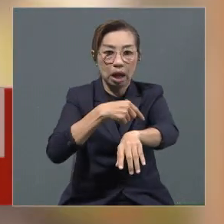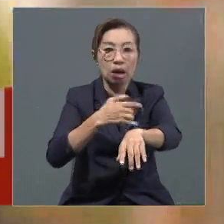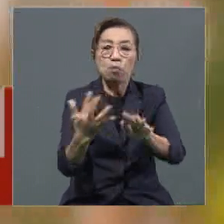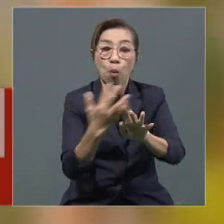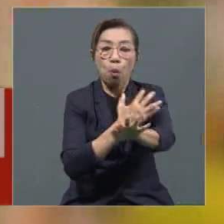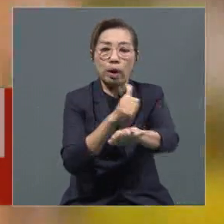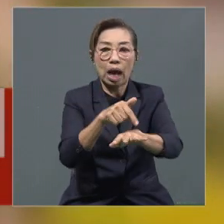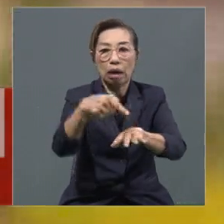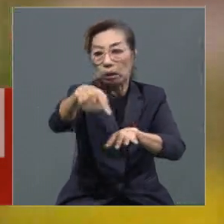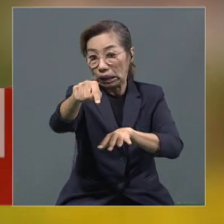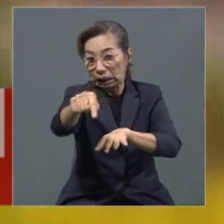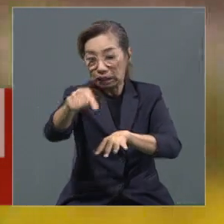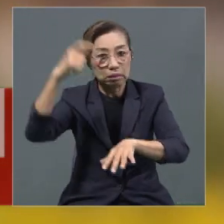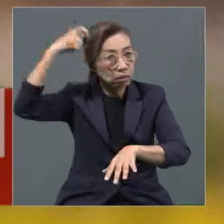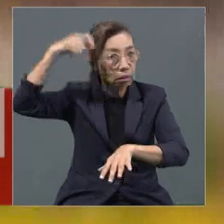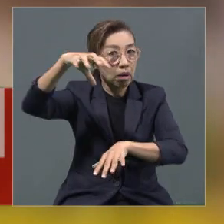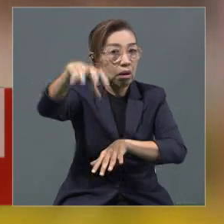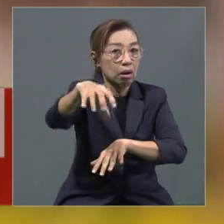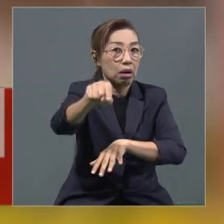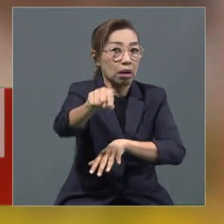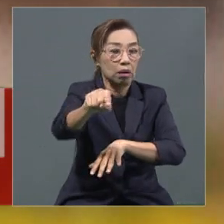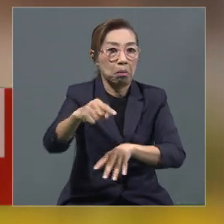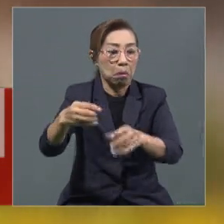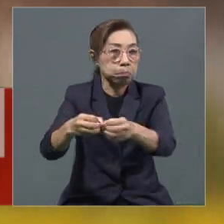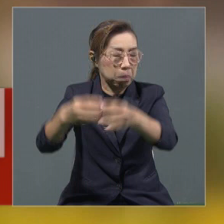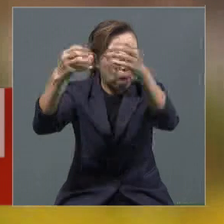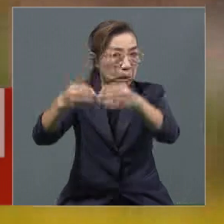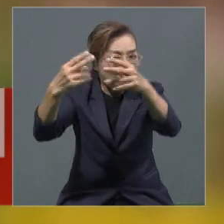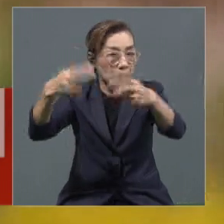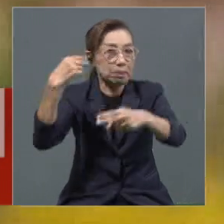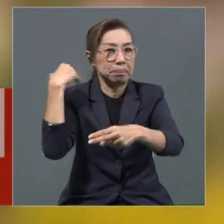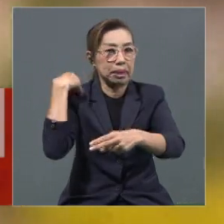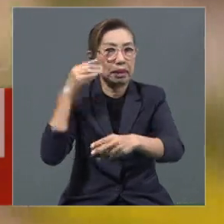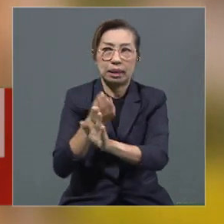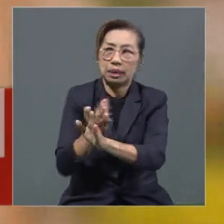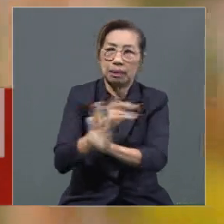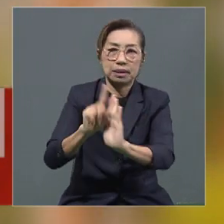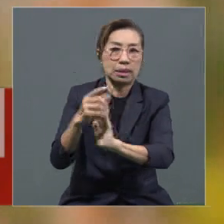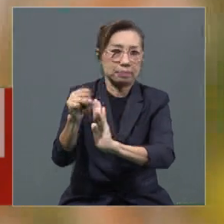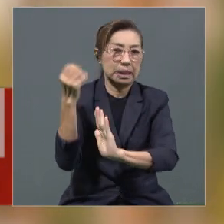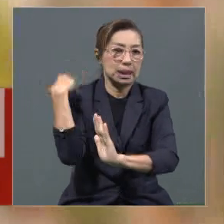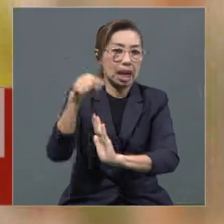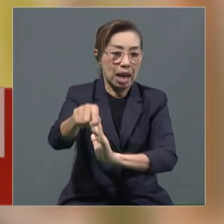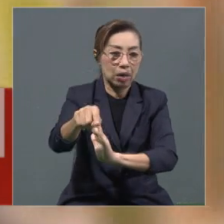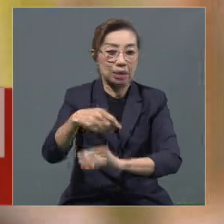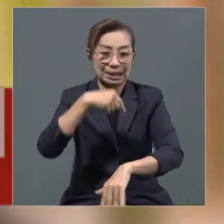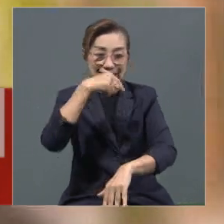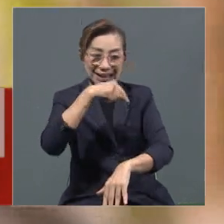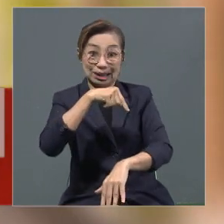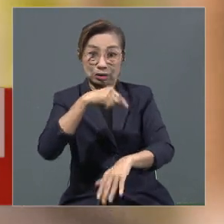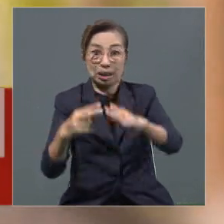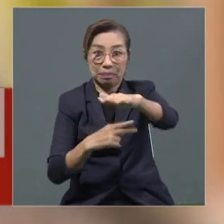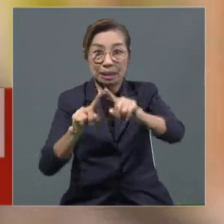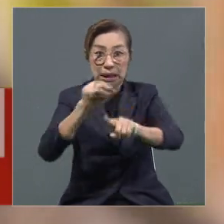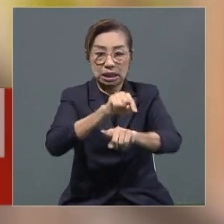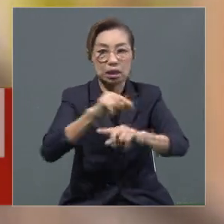ระเบิดดังมาจากแถวค่ายผาซองฝั่งจังหวัดเมียวดีเมียนมาประมาณสัก10นาทีนะแล้วจุดนี้คุณปานปรีพหิทธานุกร